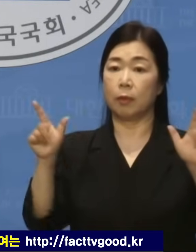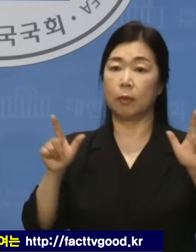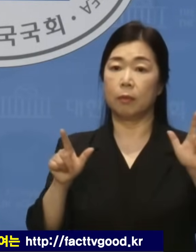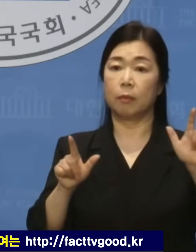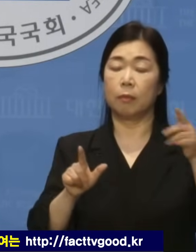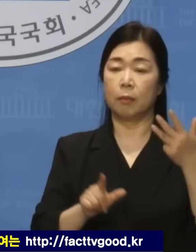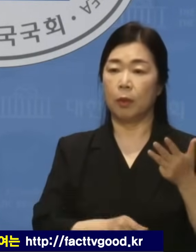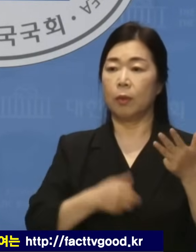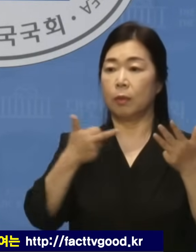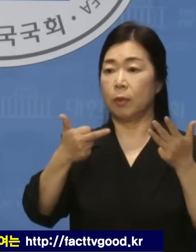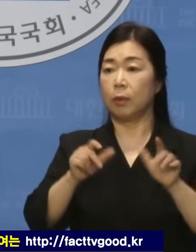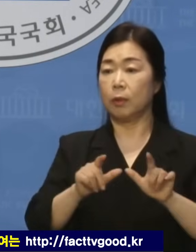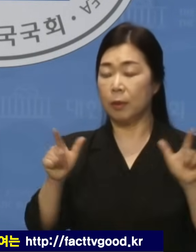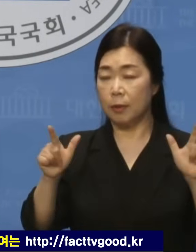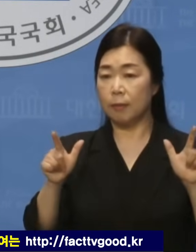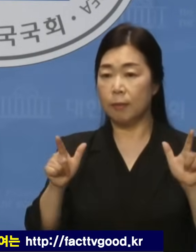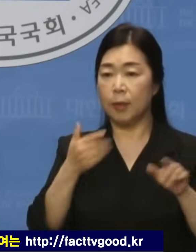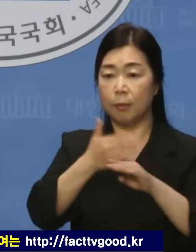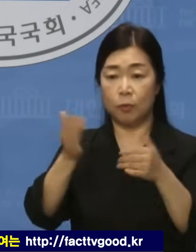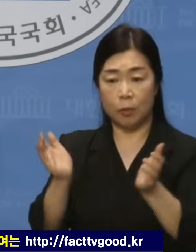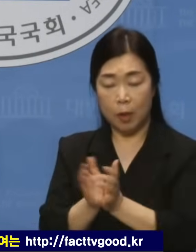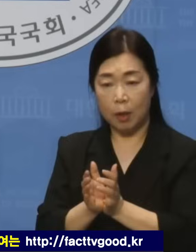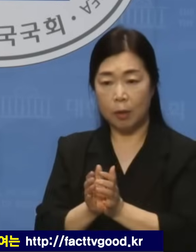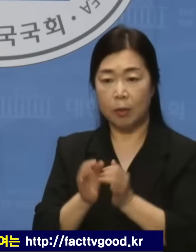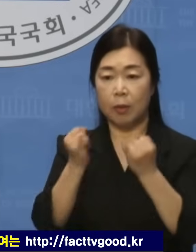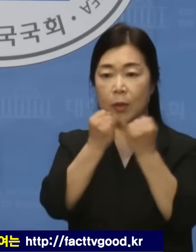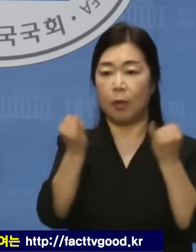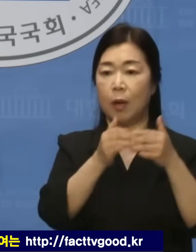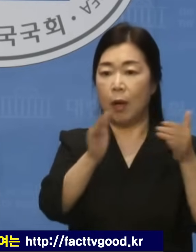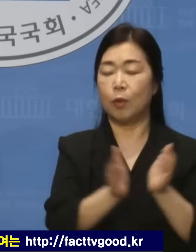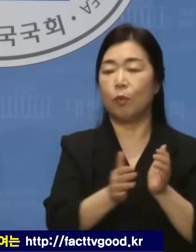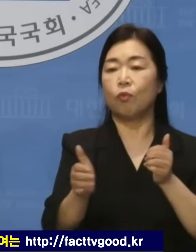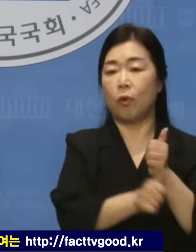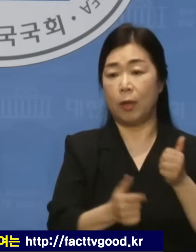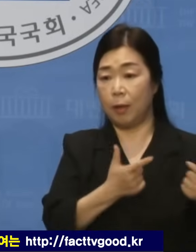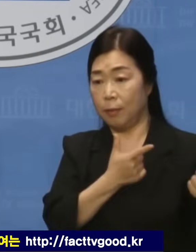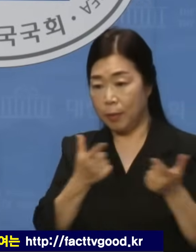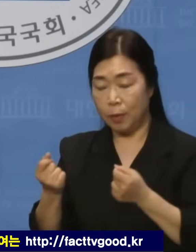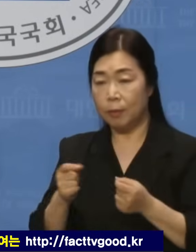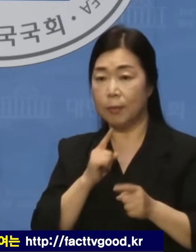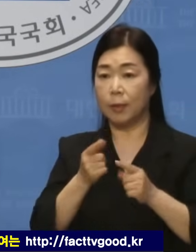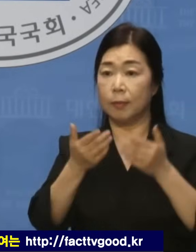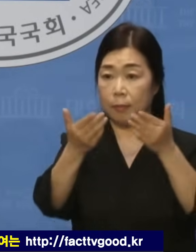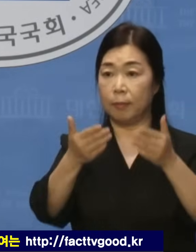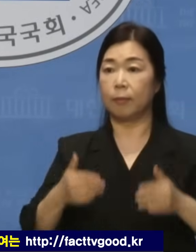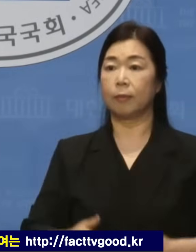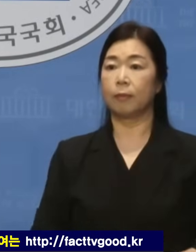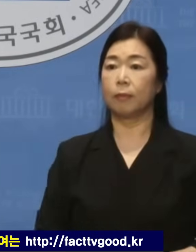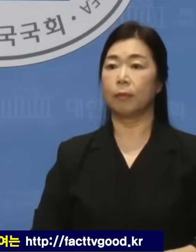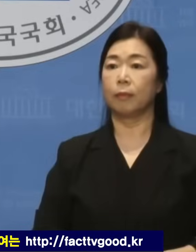2023년 8월 17일 더불어민주당 여성가족위원회 위원 일동.